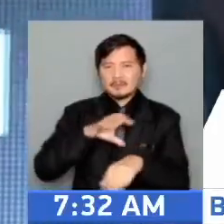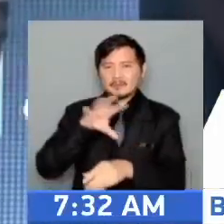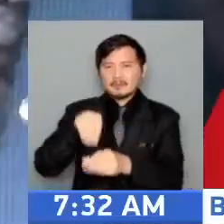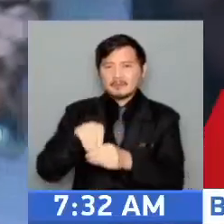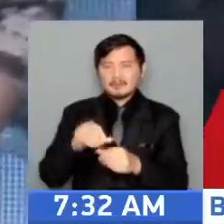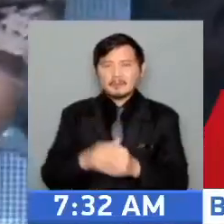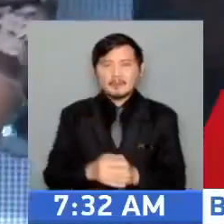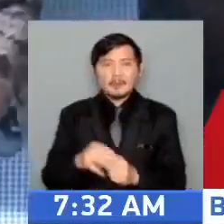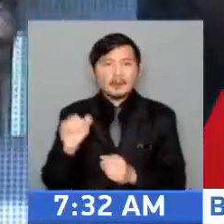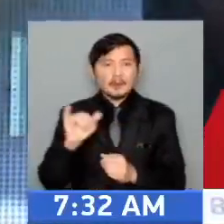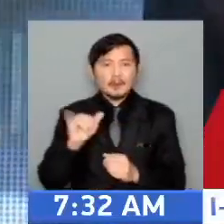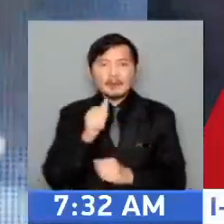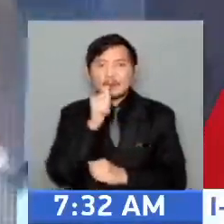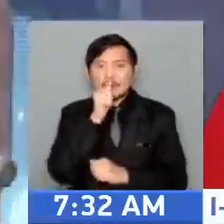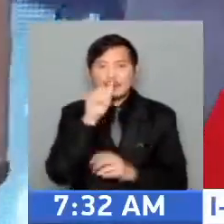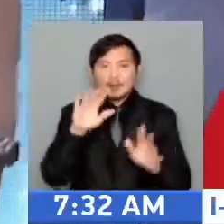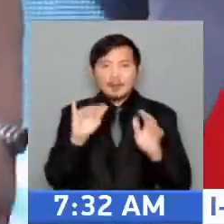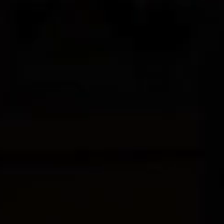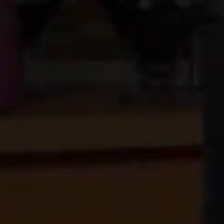partners.